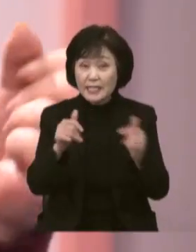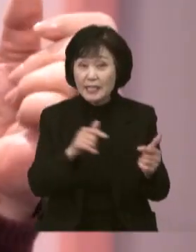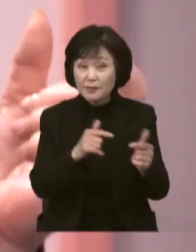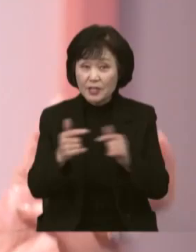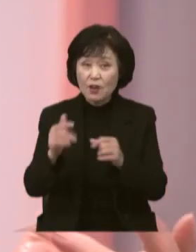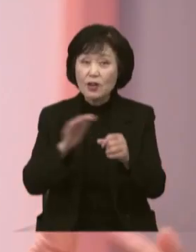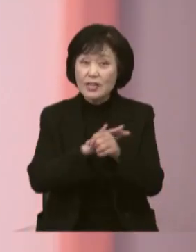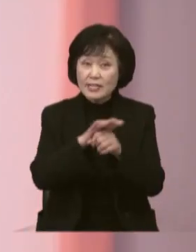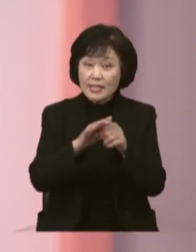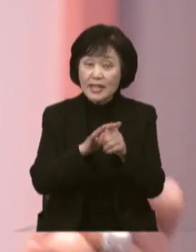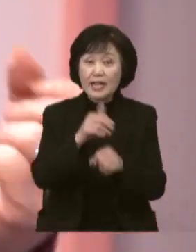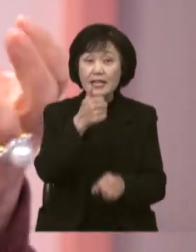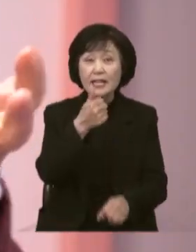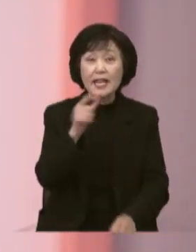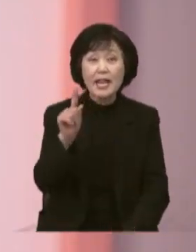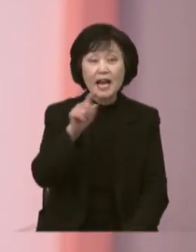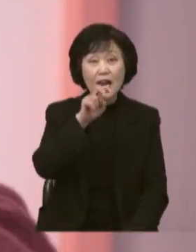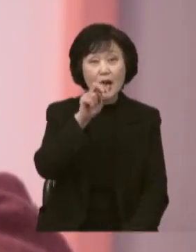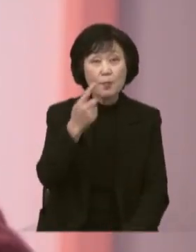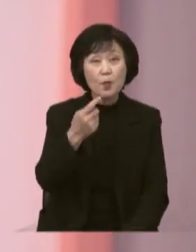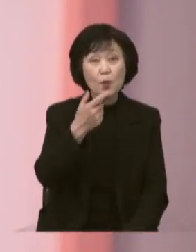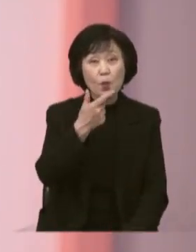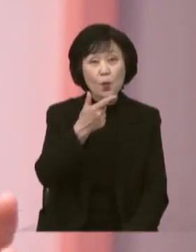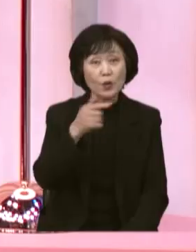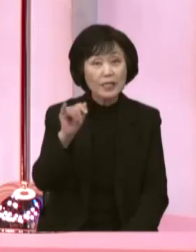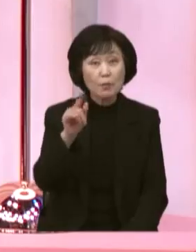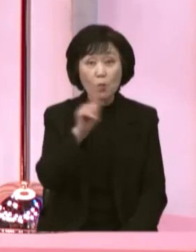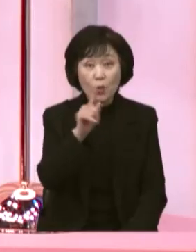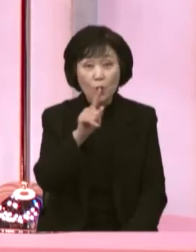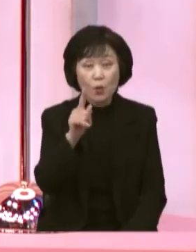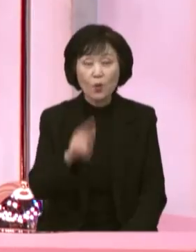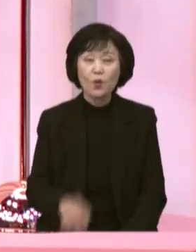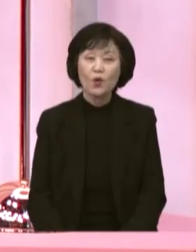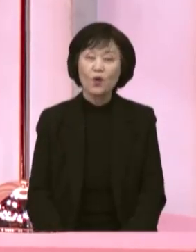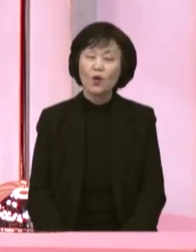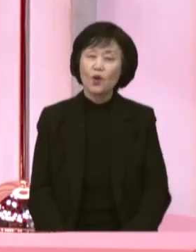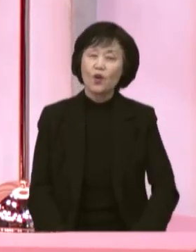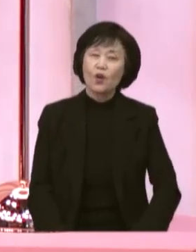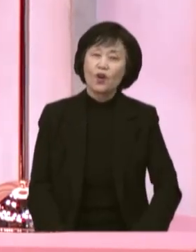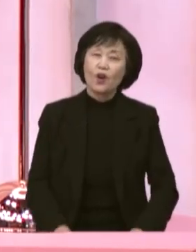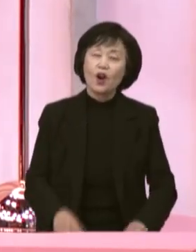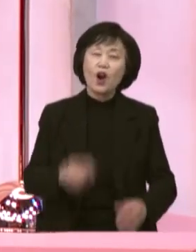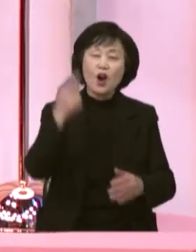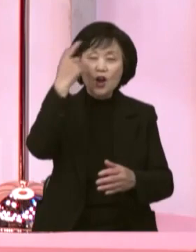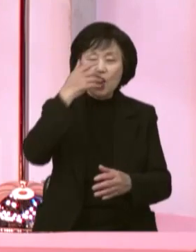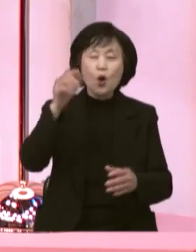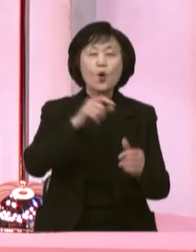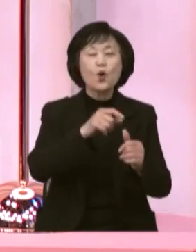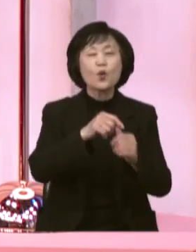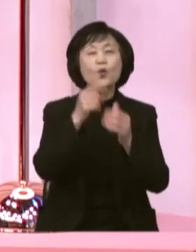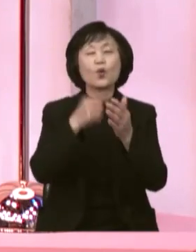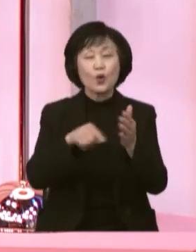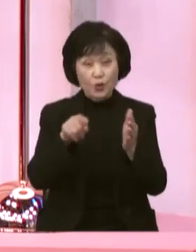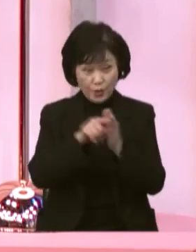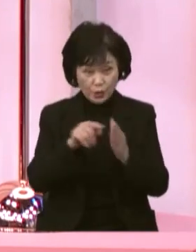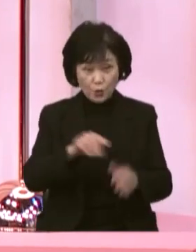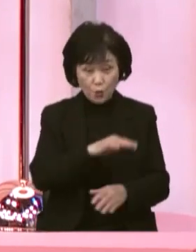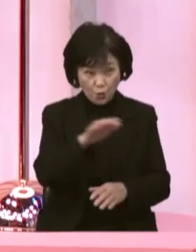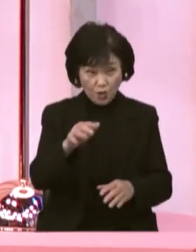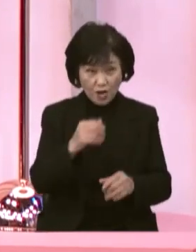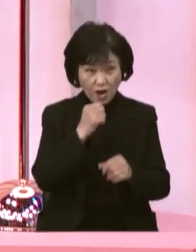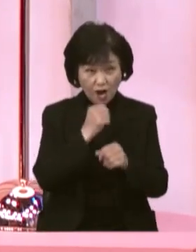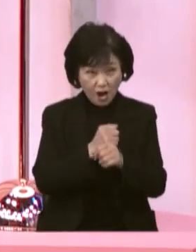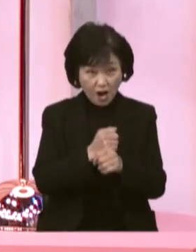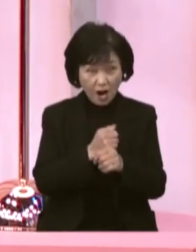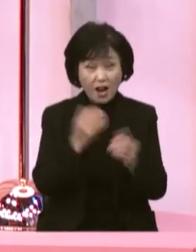찬양, 성극 뭐든지 다 해서 미자립 교회, 농어촌 뭐 이런 데 누군가 우리를 부르면 처음에는